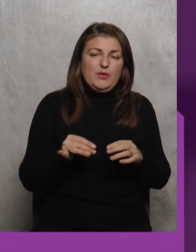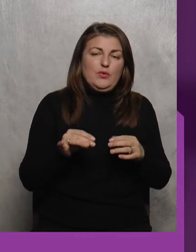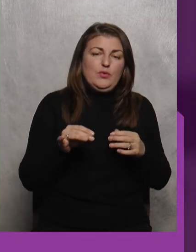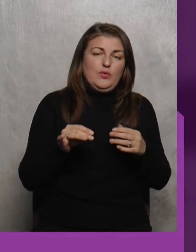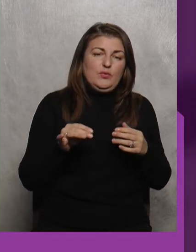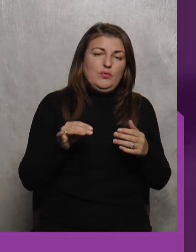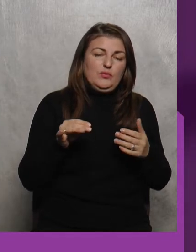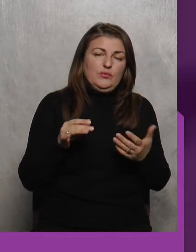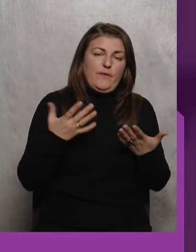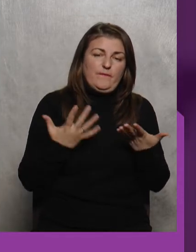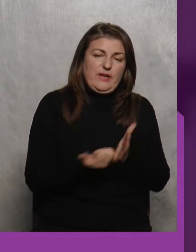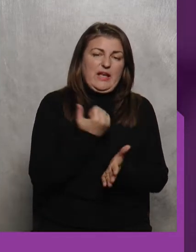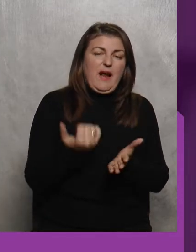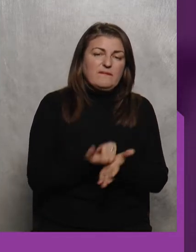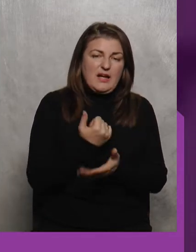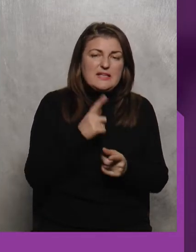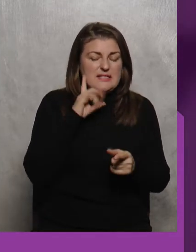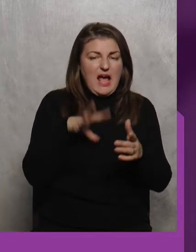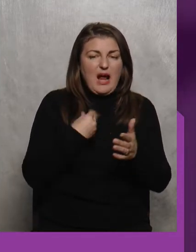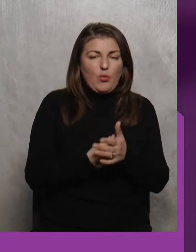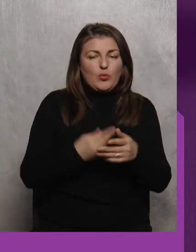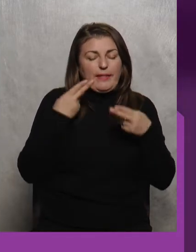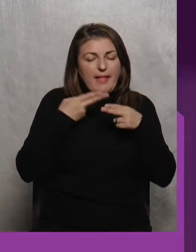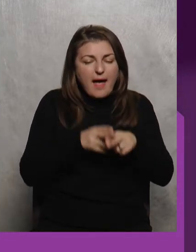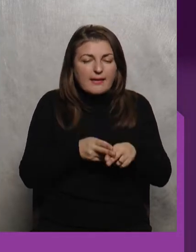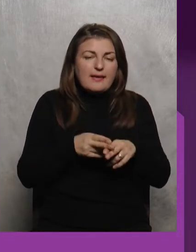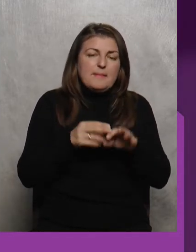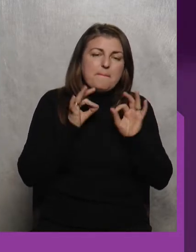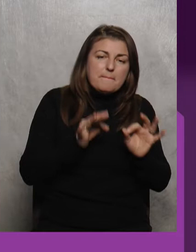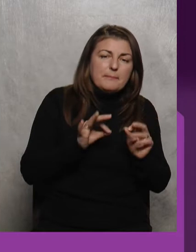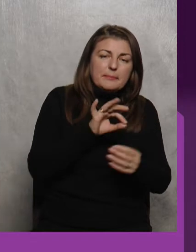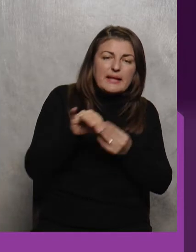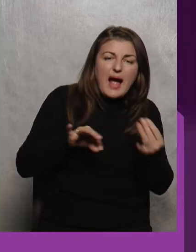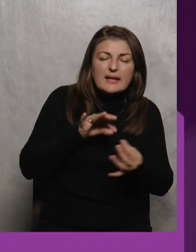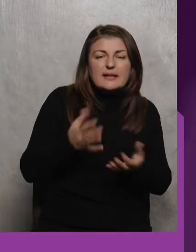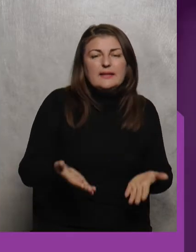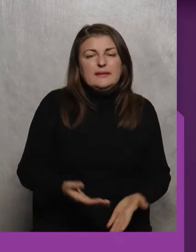і вигравати за рахунок техніки, тактики?